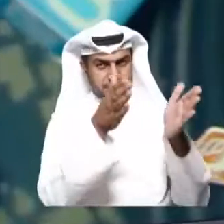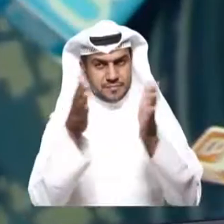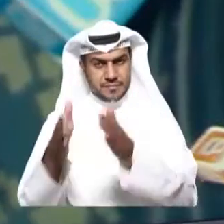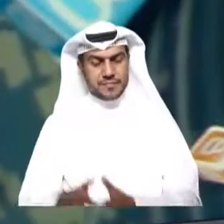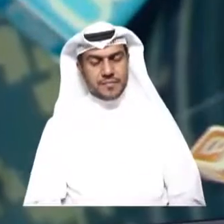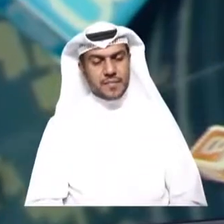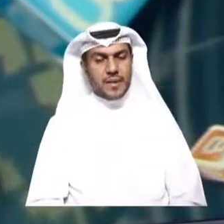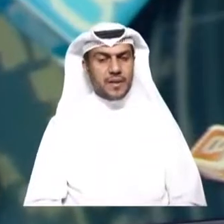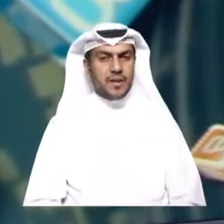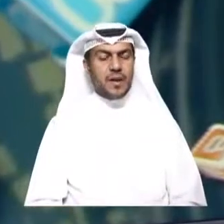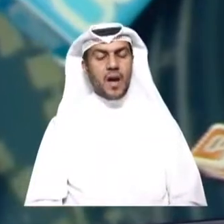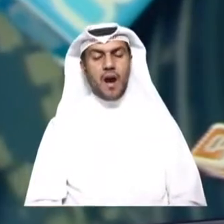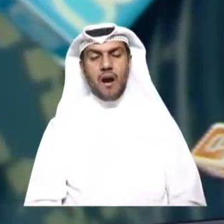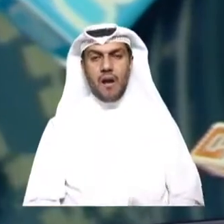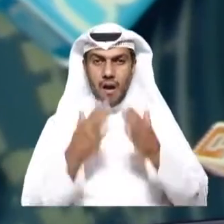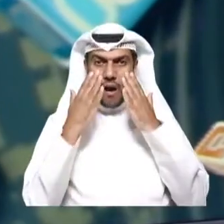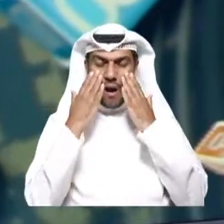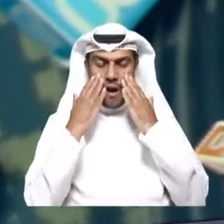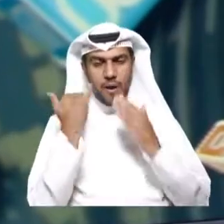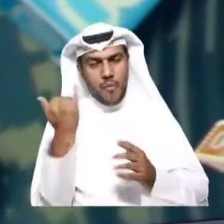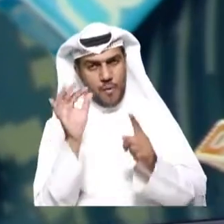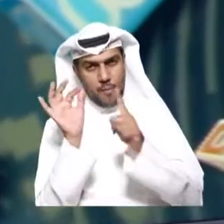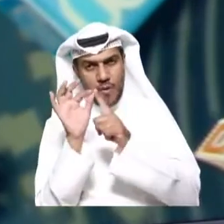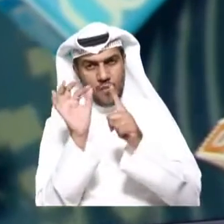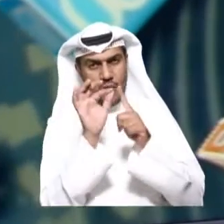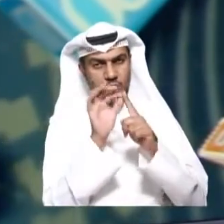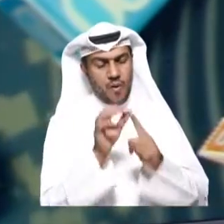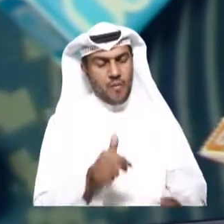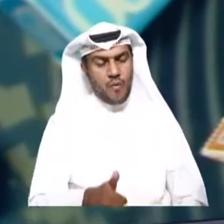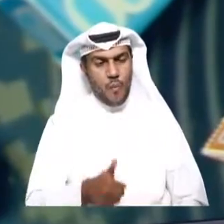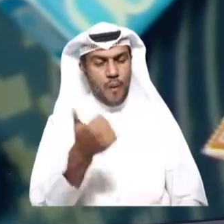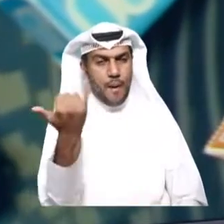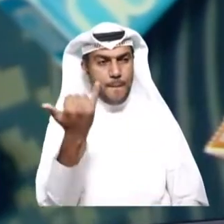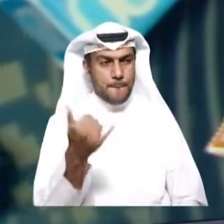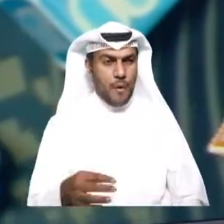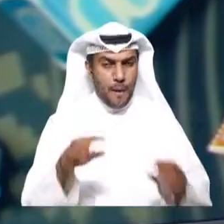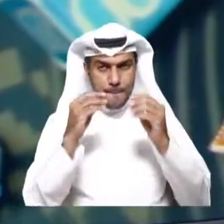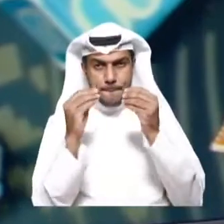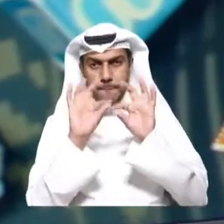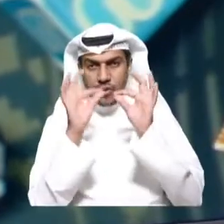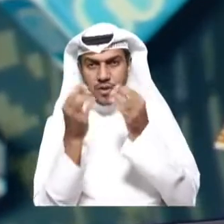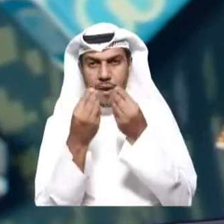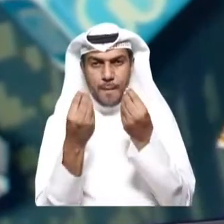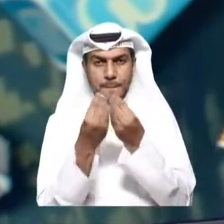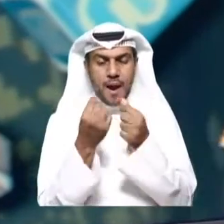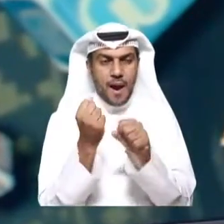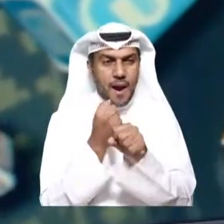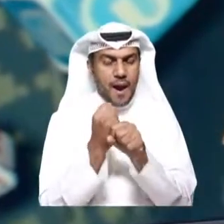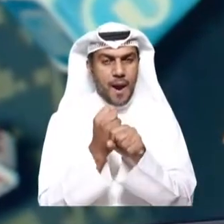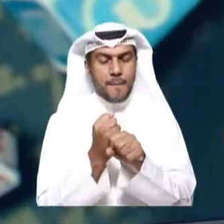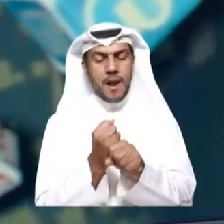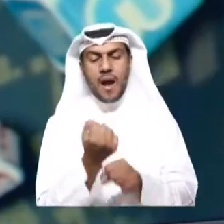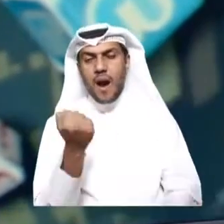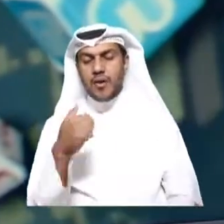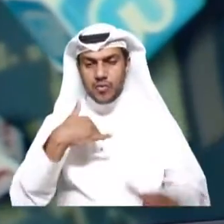لأن حياتهم هي الهدف والغاية التي تأتي ضمن مسؤوليتهم الإعلامية والاجتماعية التي تصب في مصلحة حياة مرتدي الطرق